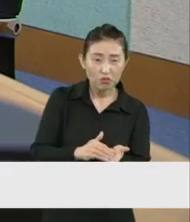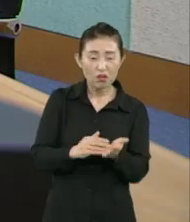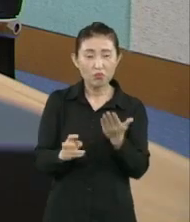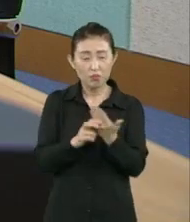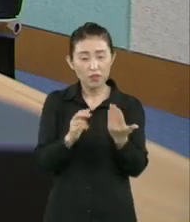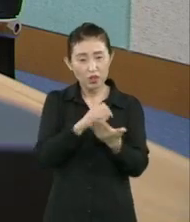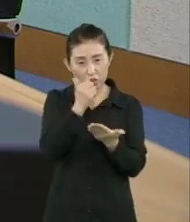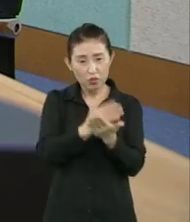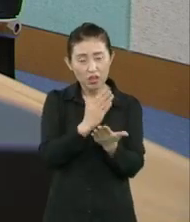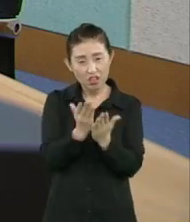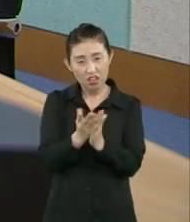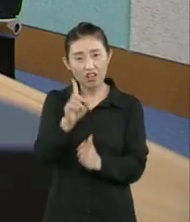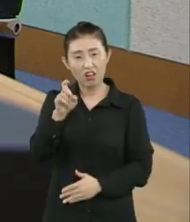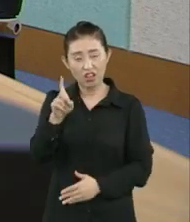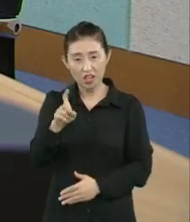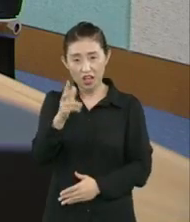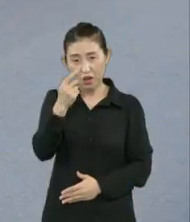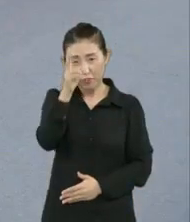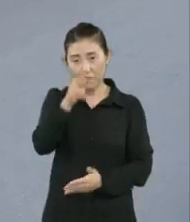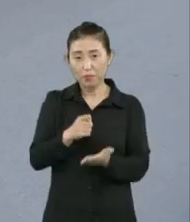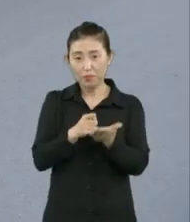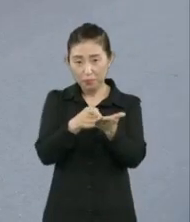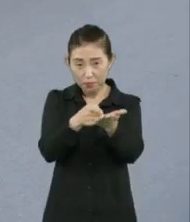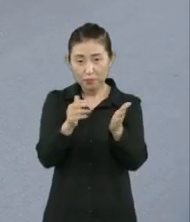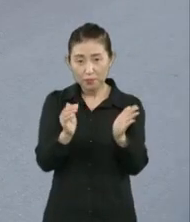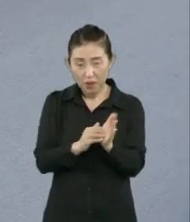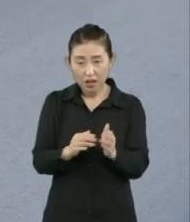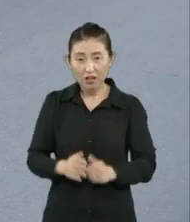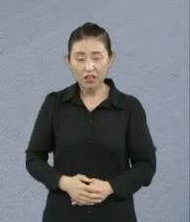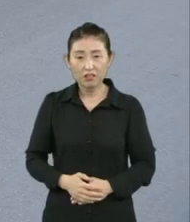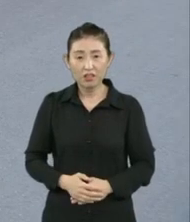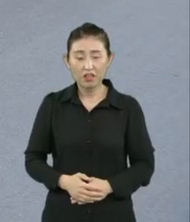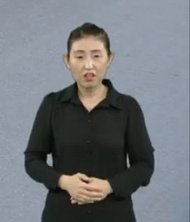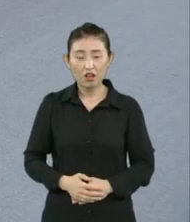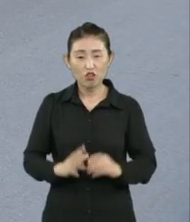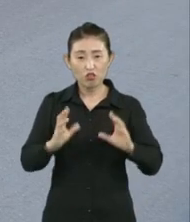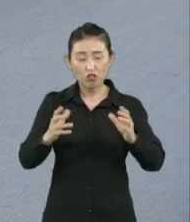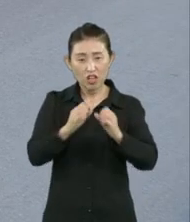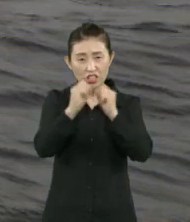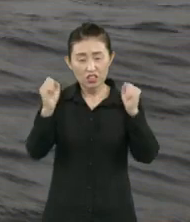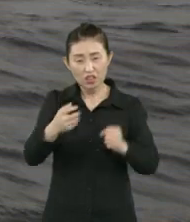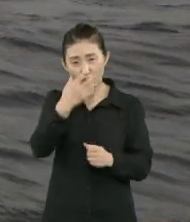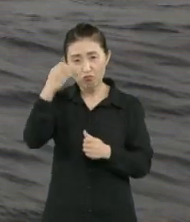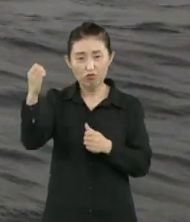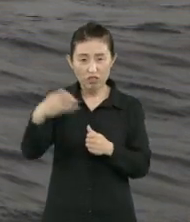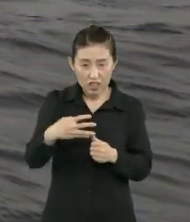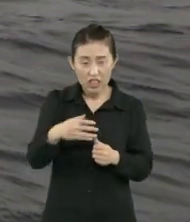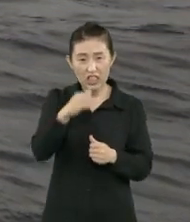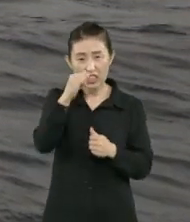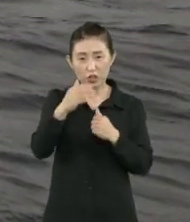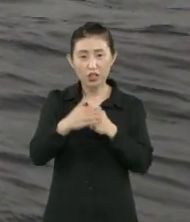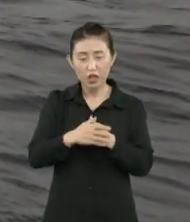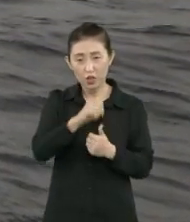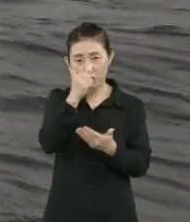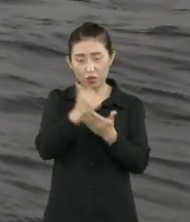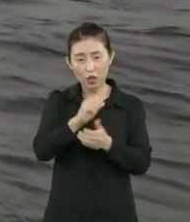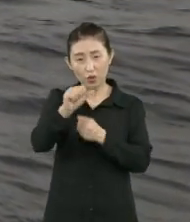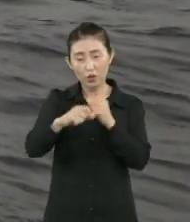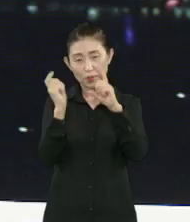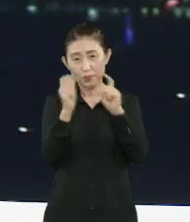11개 혐의로 기소 했고 재판부는 입국과 총기 규제 등 국가 시스템을 무시했다 고 밝혔습니다